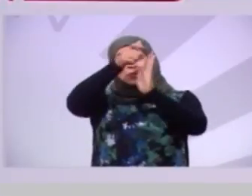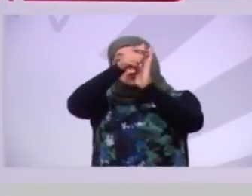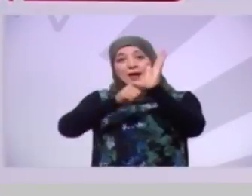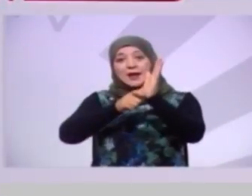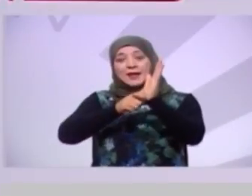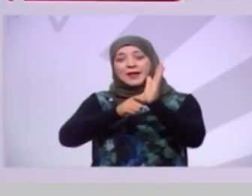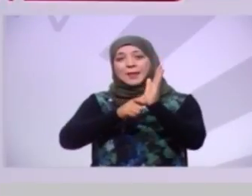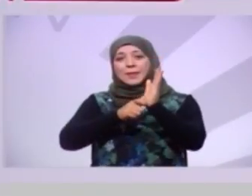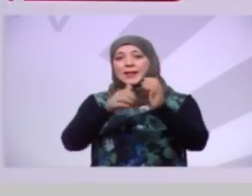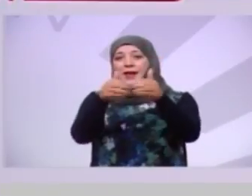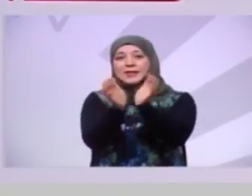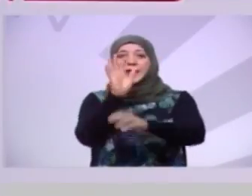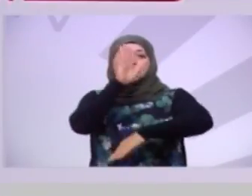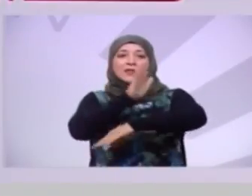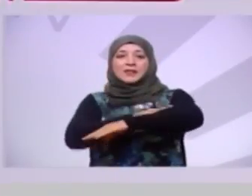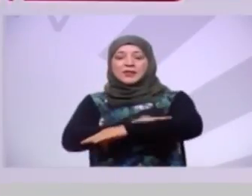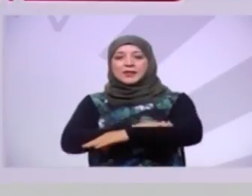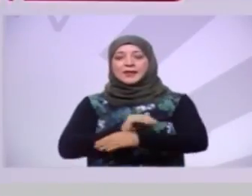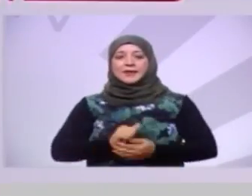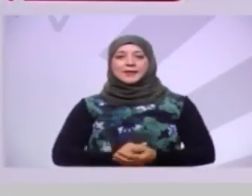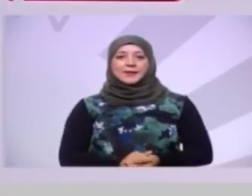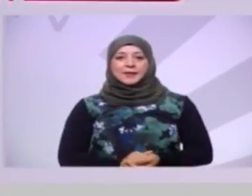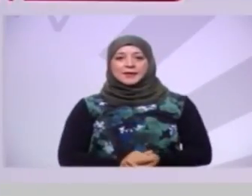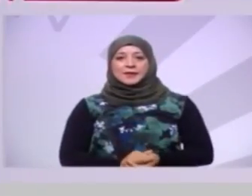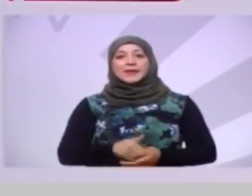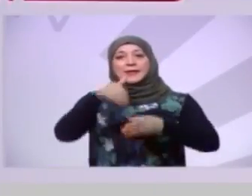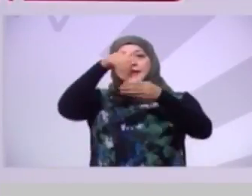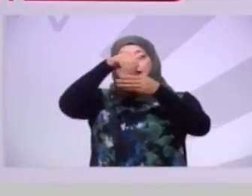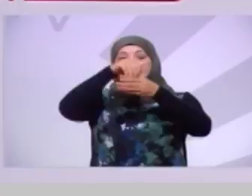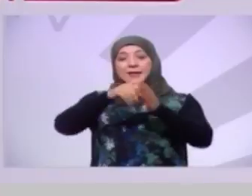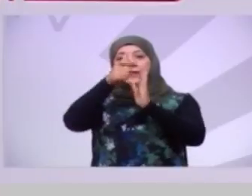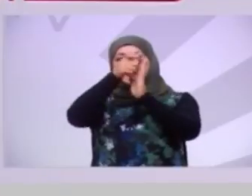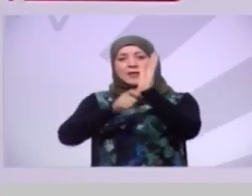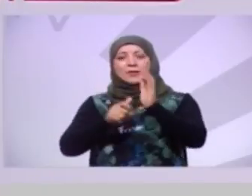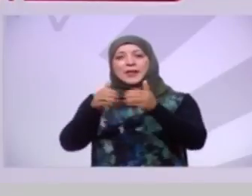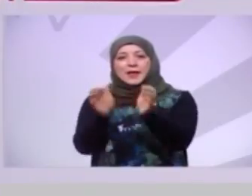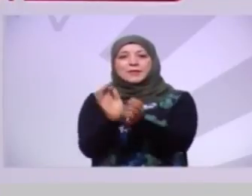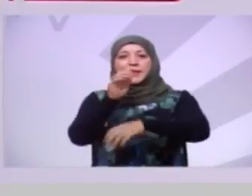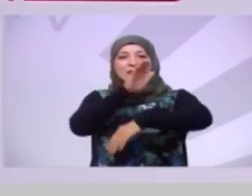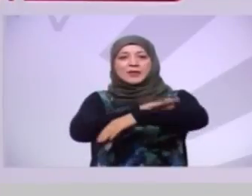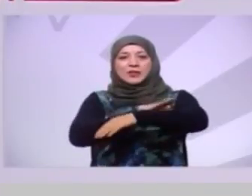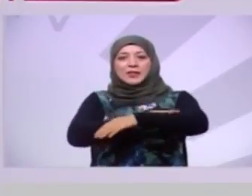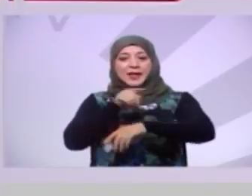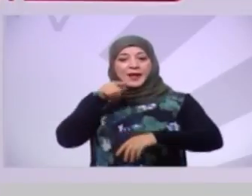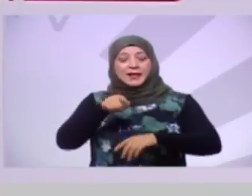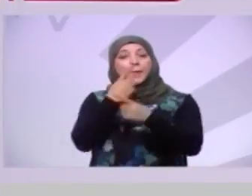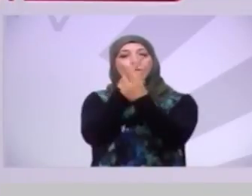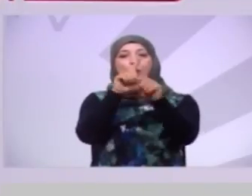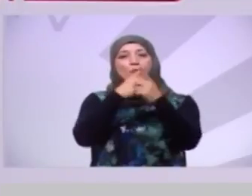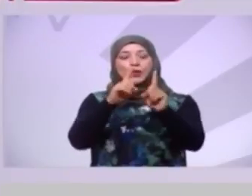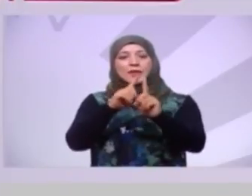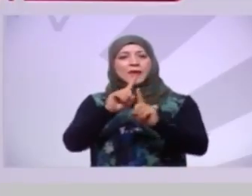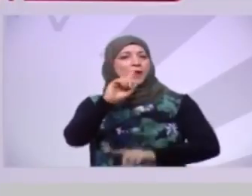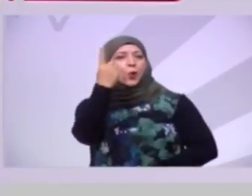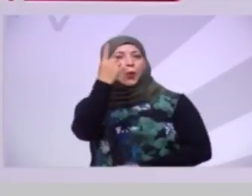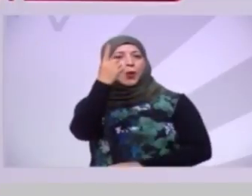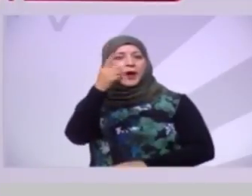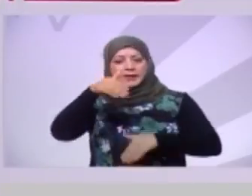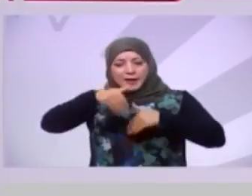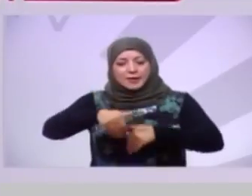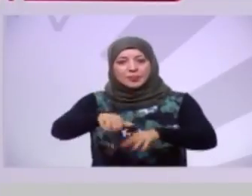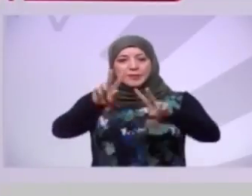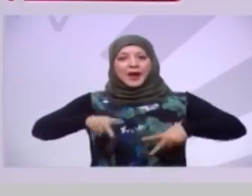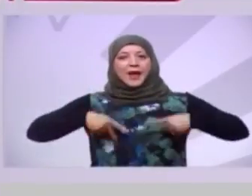الاشتراكي انتخب قائمه الحزب الشراكه لانها المدافع الوحيد عن مصير كم